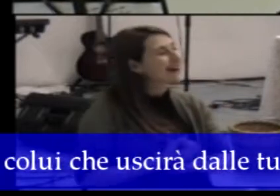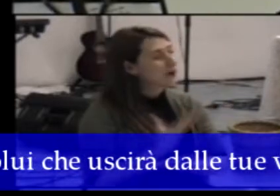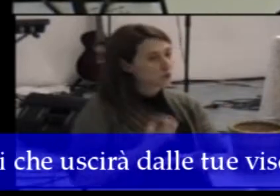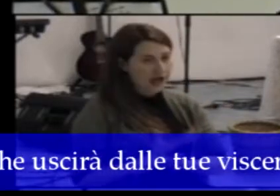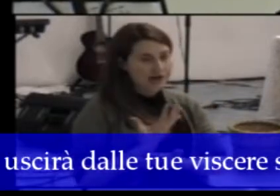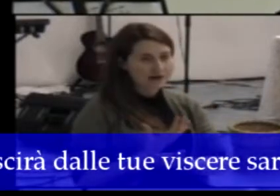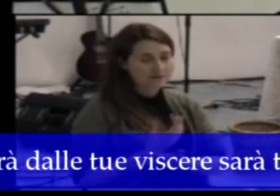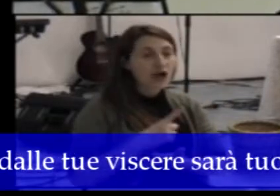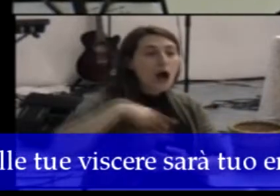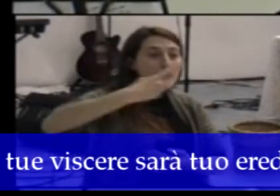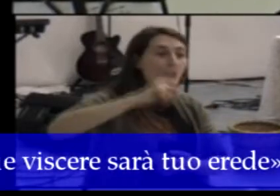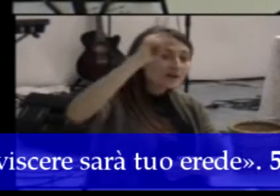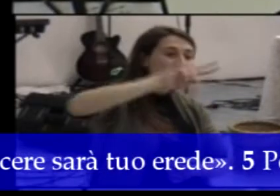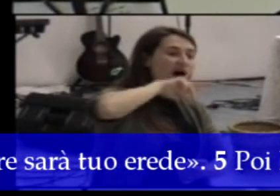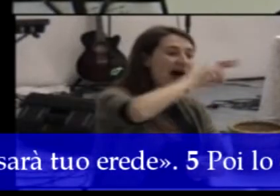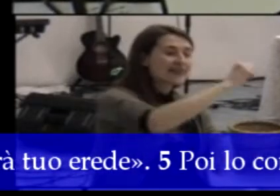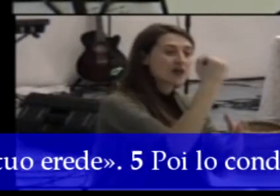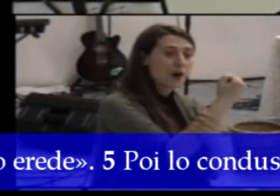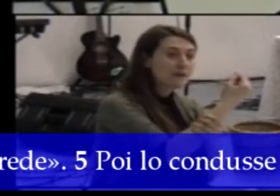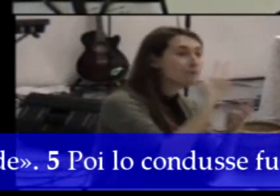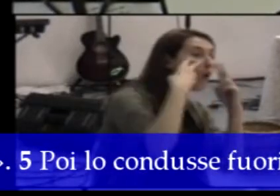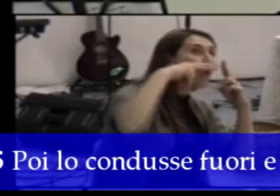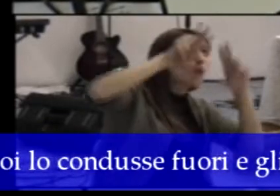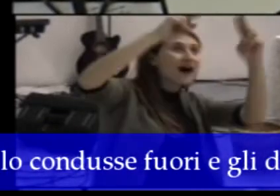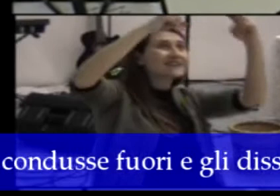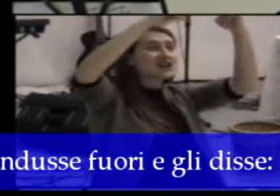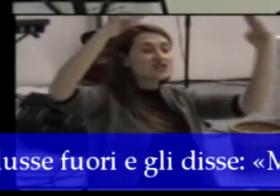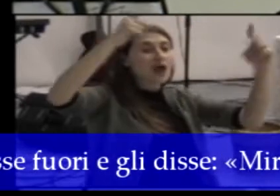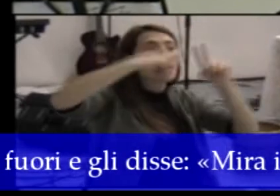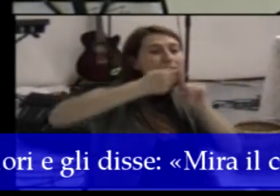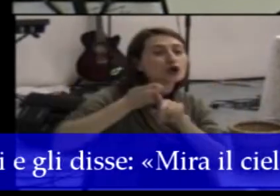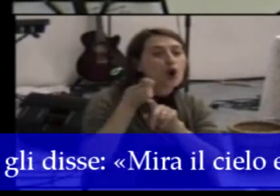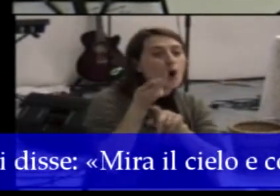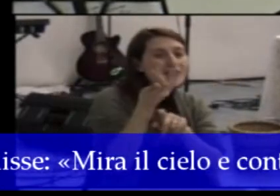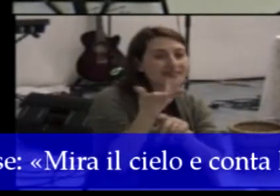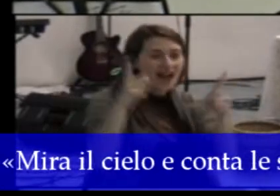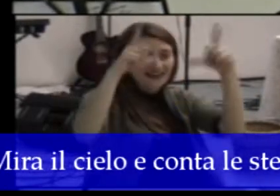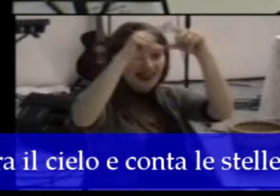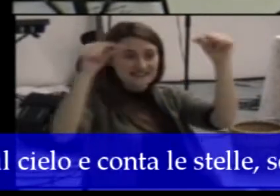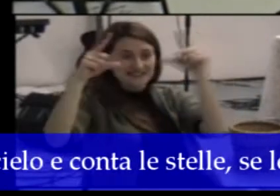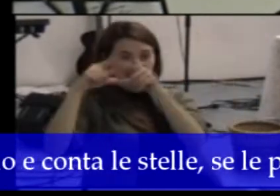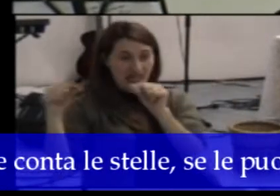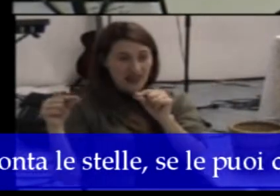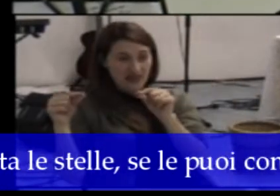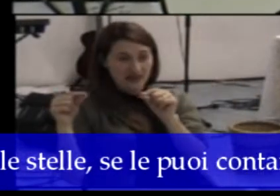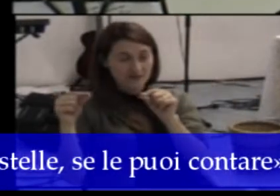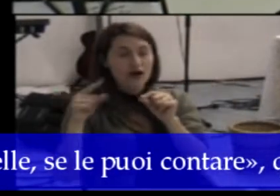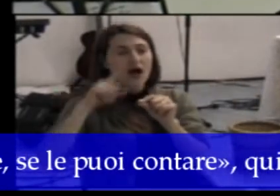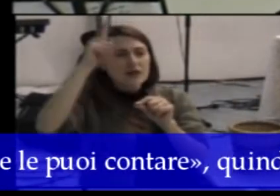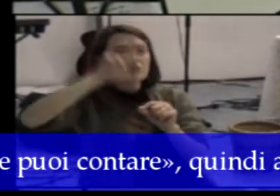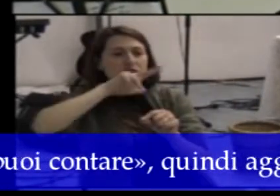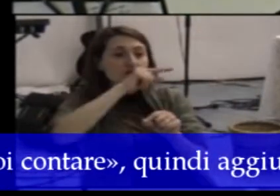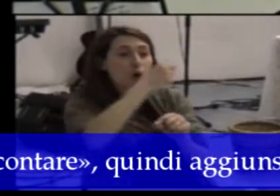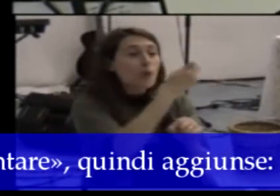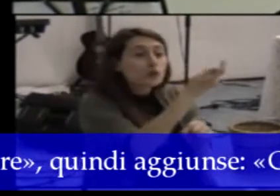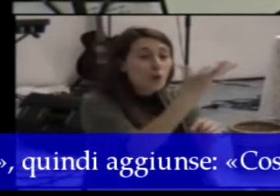disse: guarda ora verso il cielo e conta le stelle, se le puoi contare. Quindi aggiunse: così sarà la tua discendenza. Ed egli